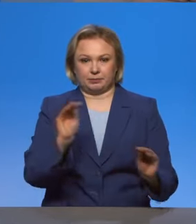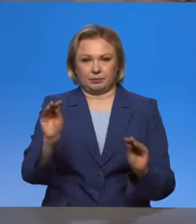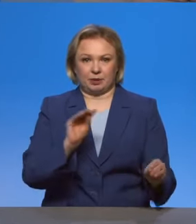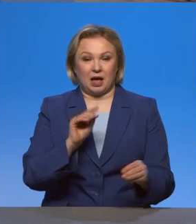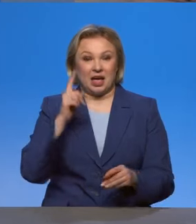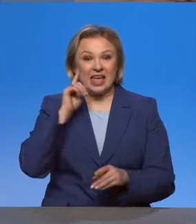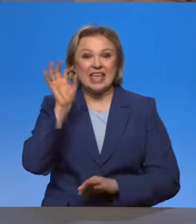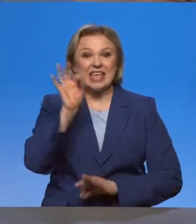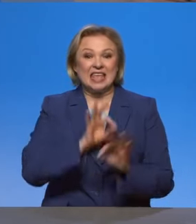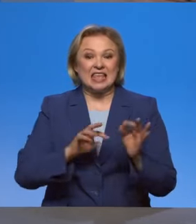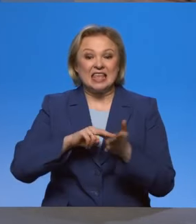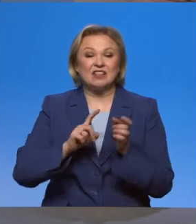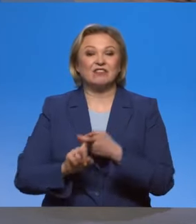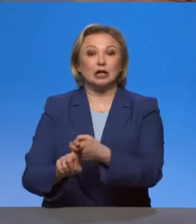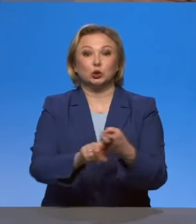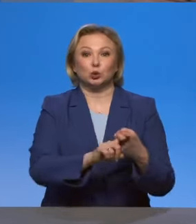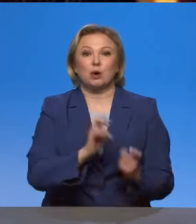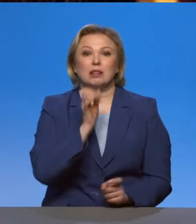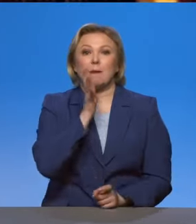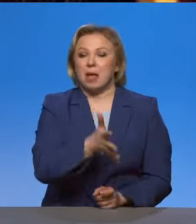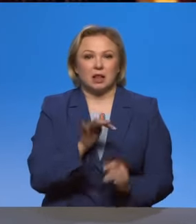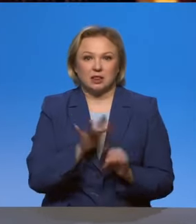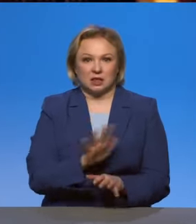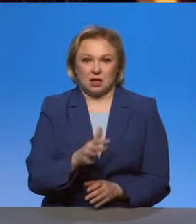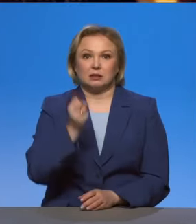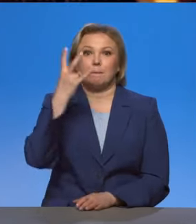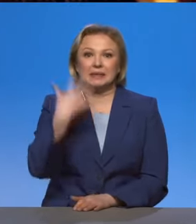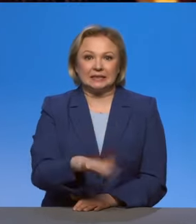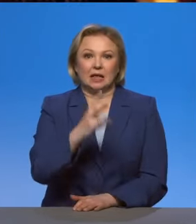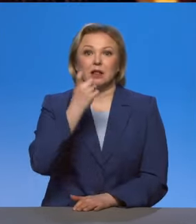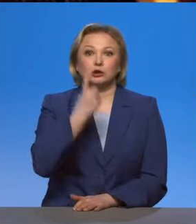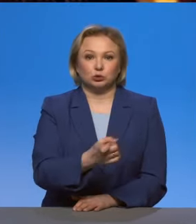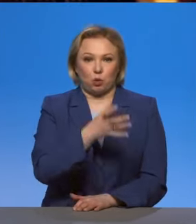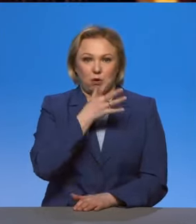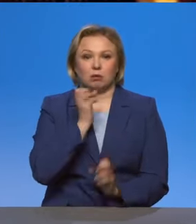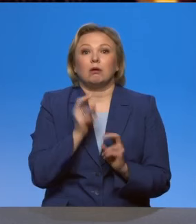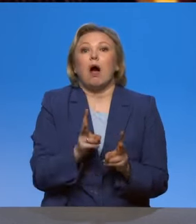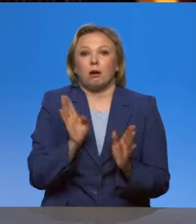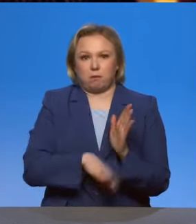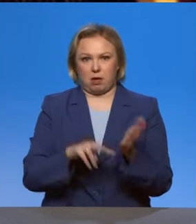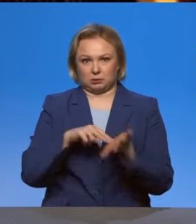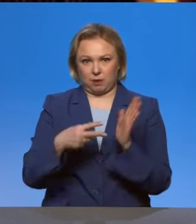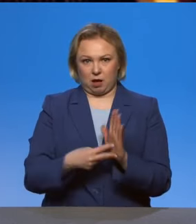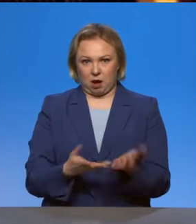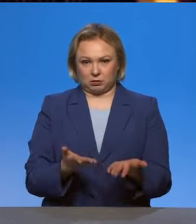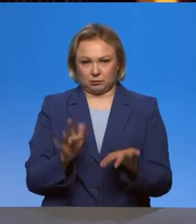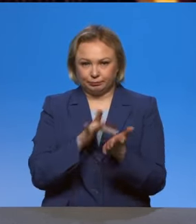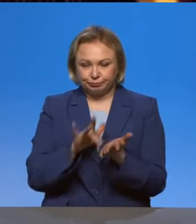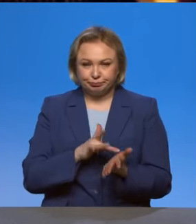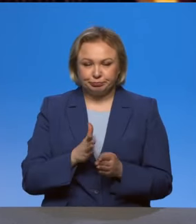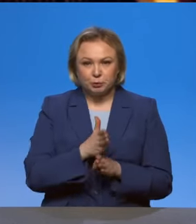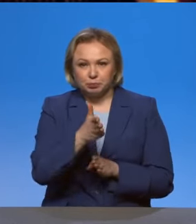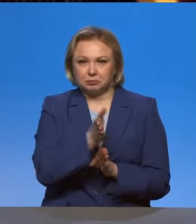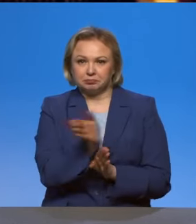Она делается на 50, на 100 лет. Соответственно, понимаете, ну как это можно без плана? Тогда, если говорить про ИЖС,